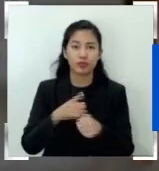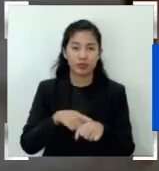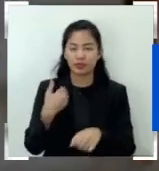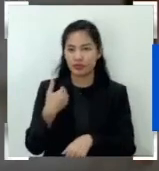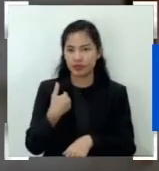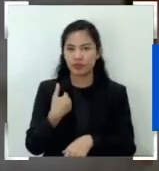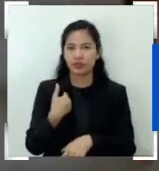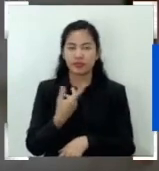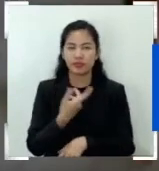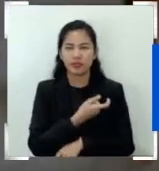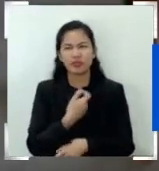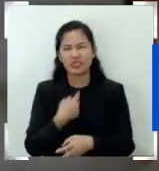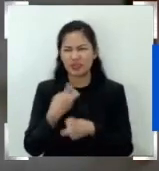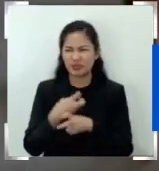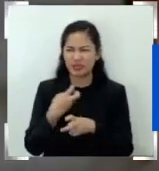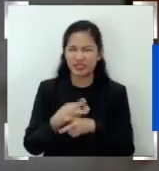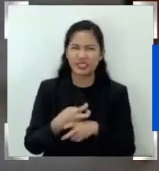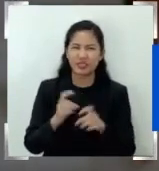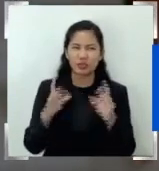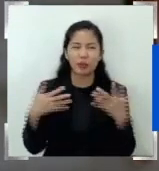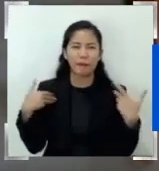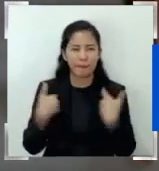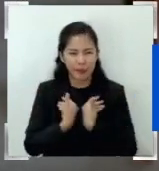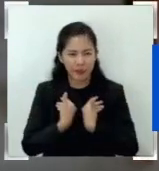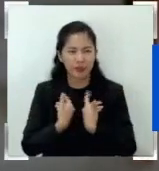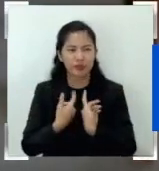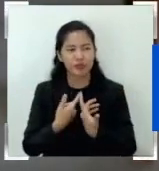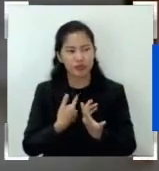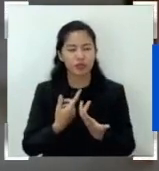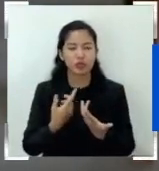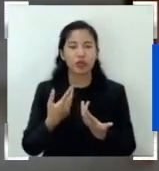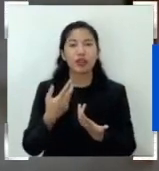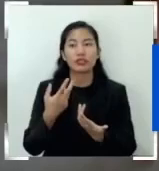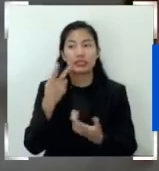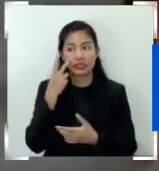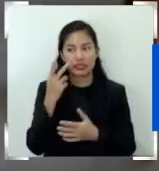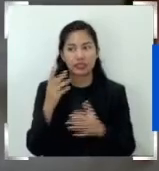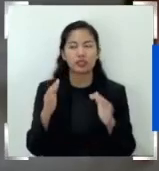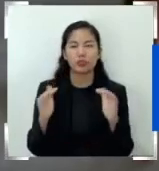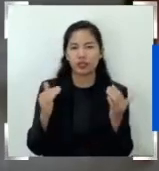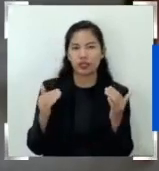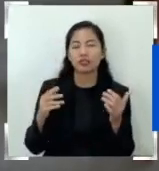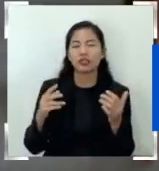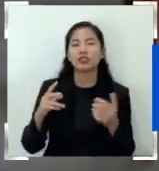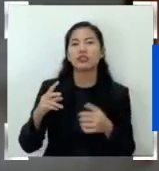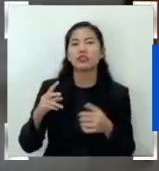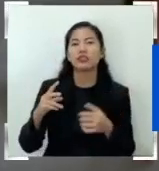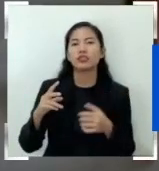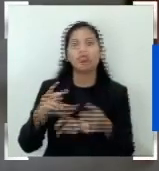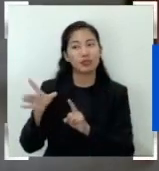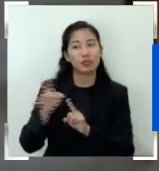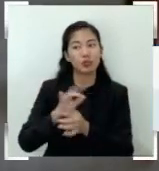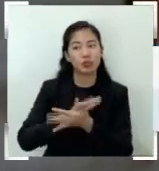ako, sobrang grabe yung fatigue. Nakita ko yung difference nung second time na nagka-COVID ako. Thankfully, I was